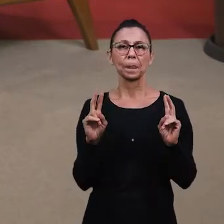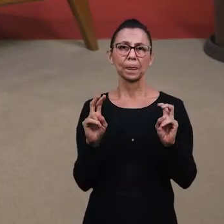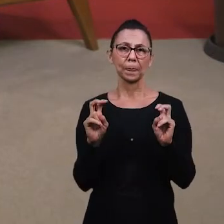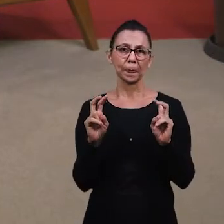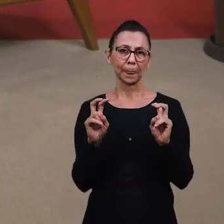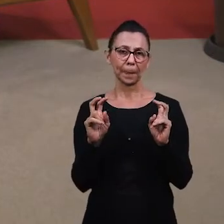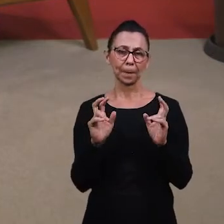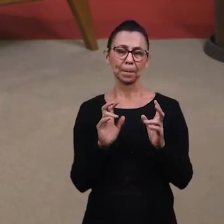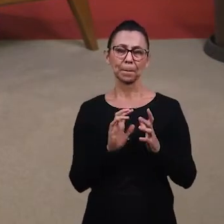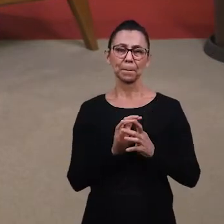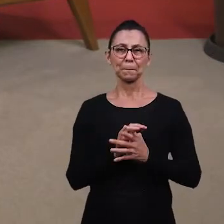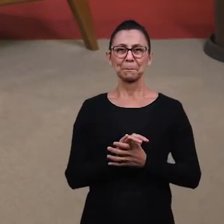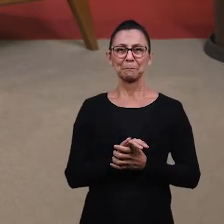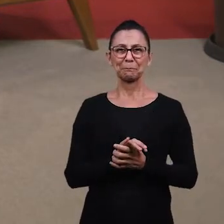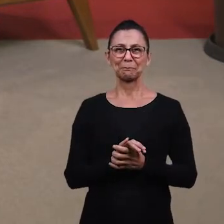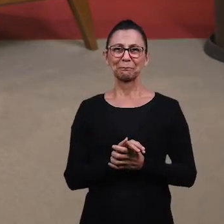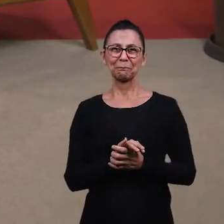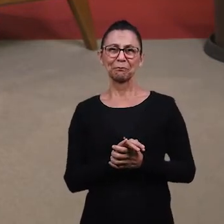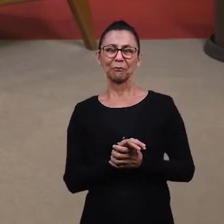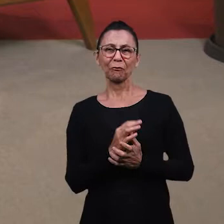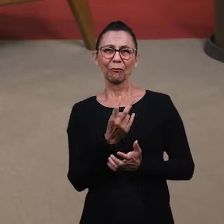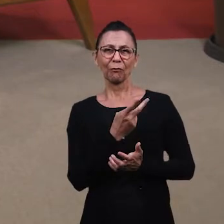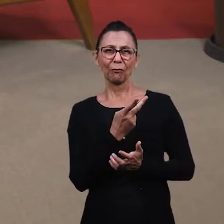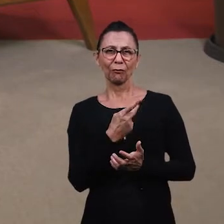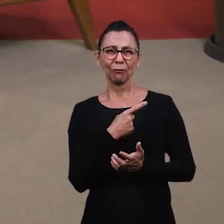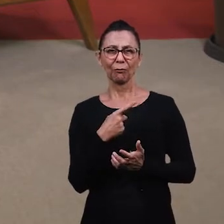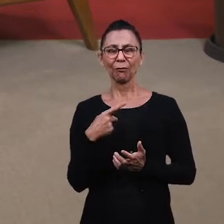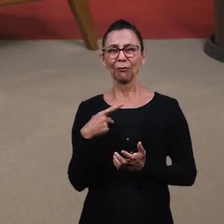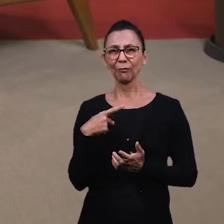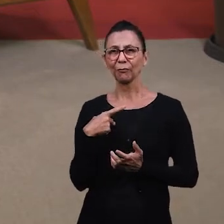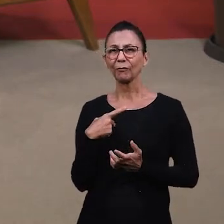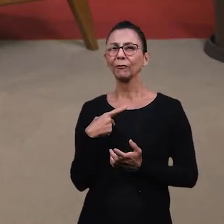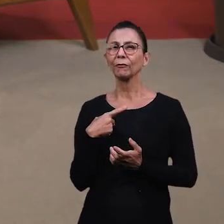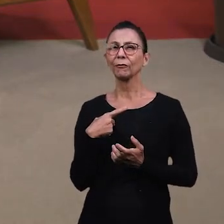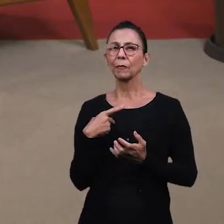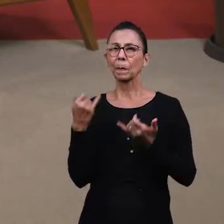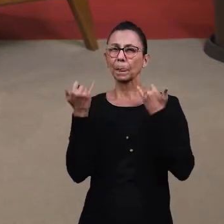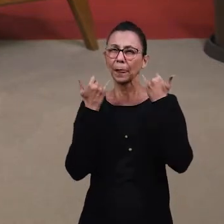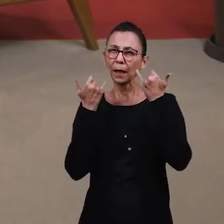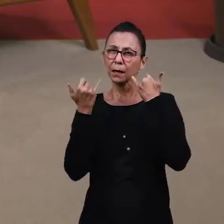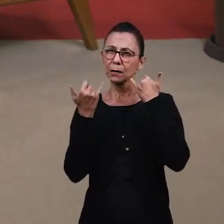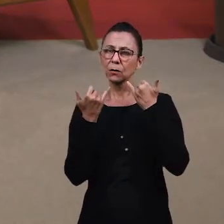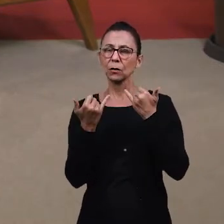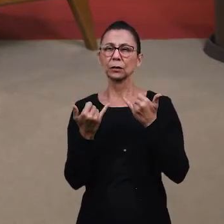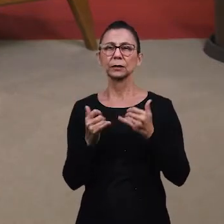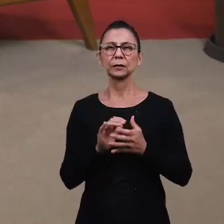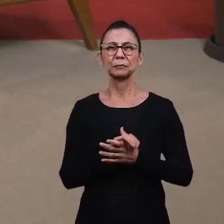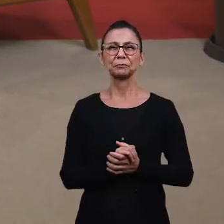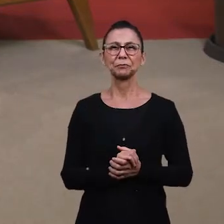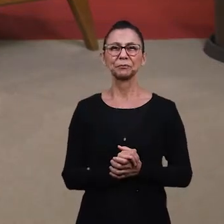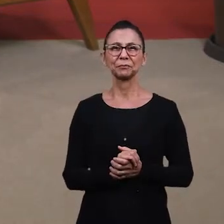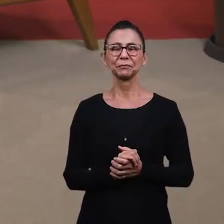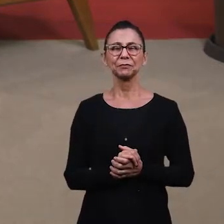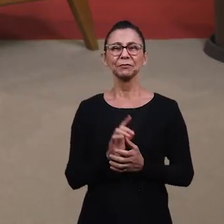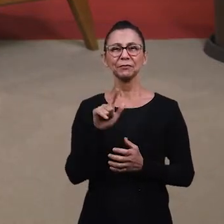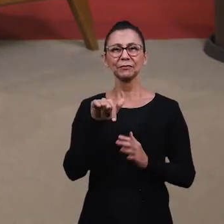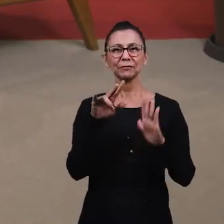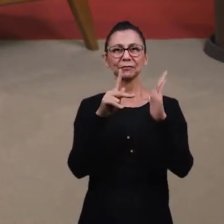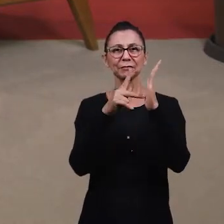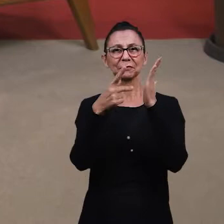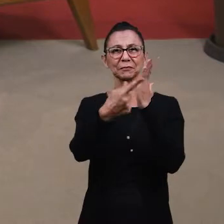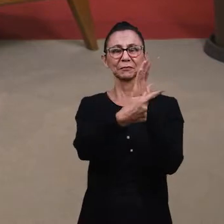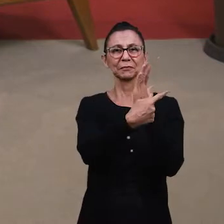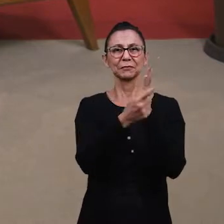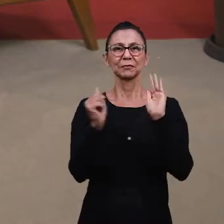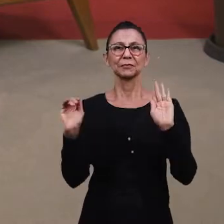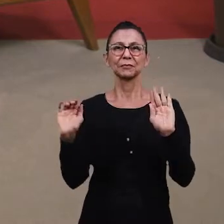de la programmation pour vous, et tous ces commentaires sont lus, sont catalogués et font partie du contenu du